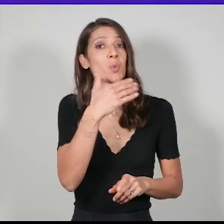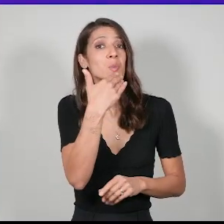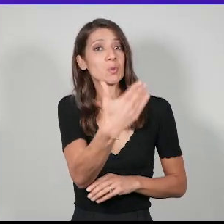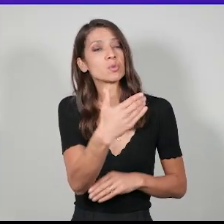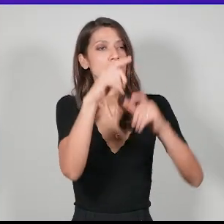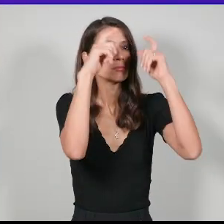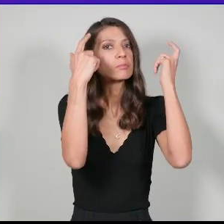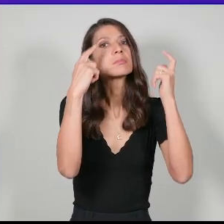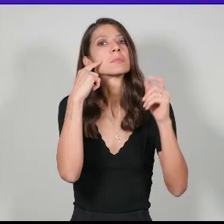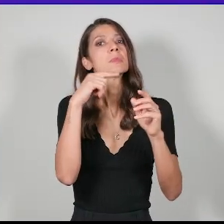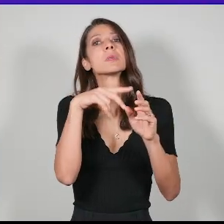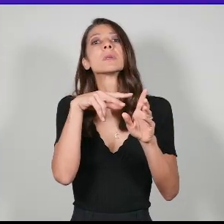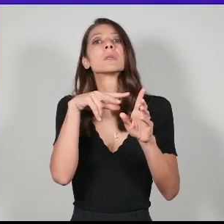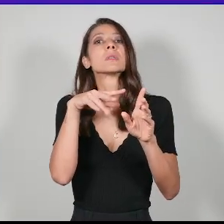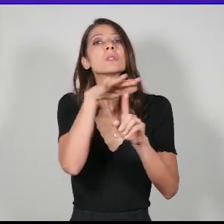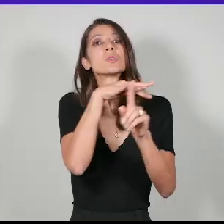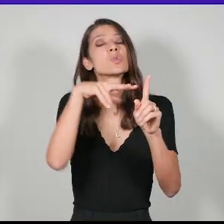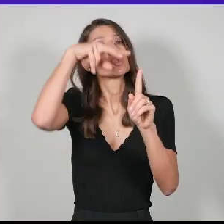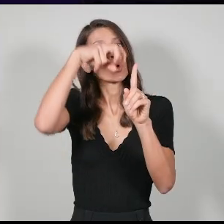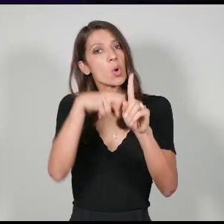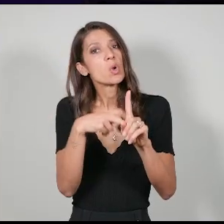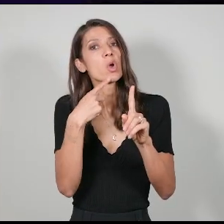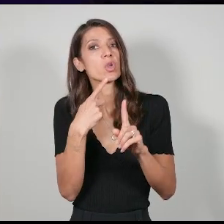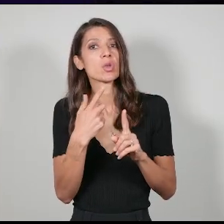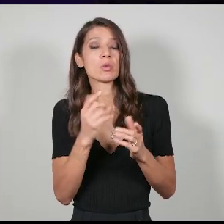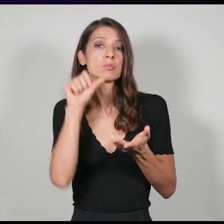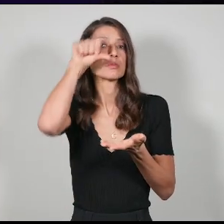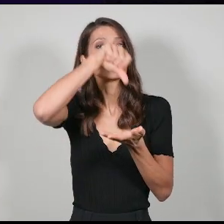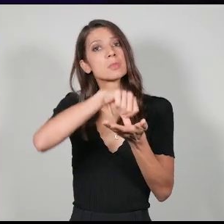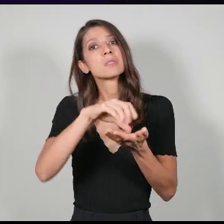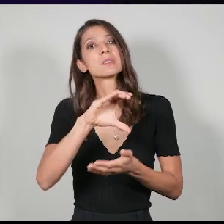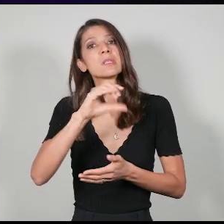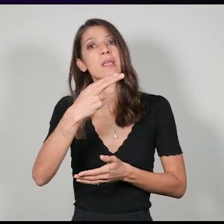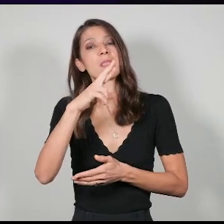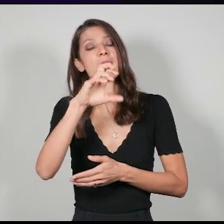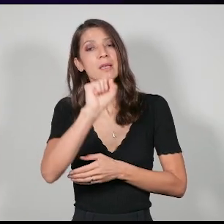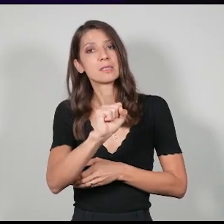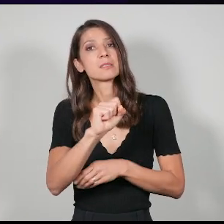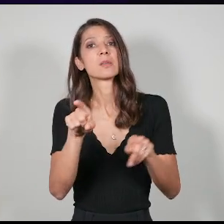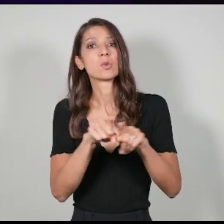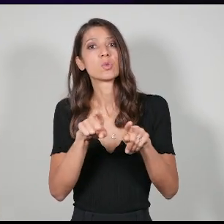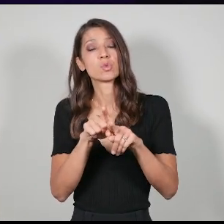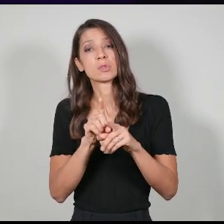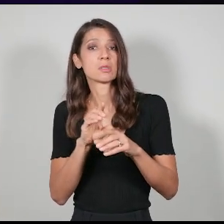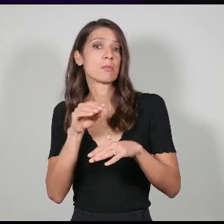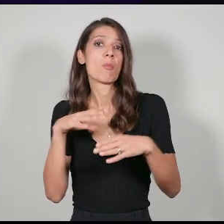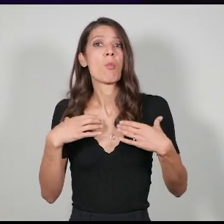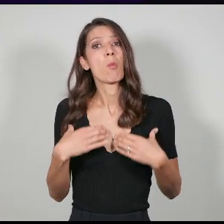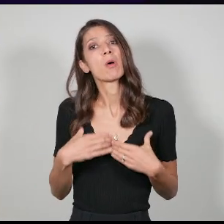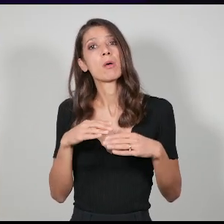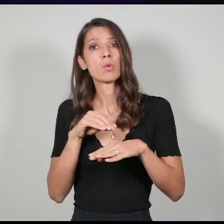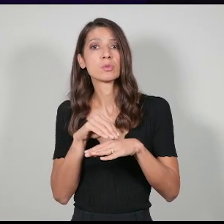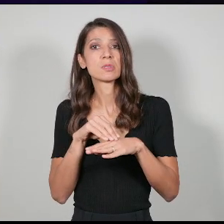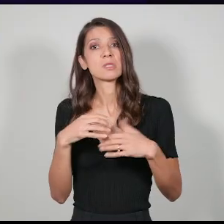Sociologue, chargé de recherche au Centre national de recherche scientifique CNRS et au CNAM, membre du conseil scientifique de la CNSA. Vous suivez le sujet en France, dans